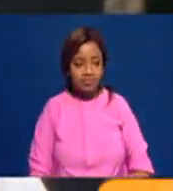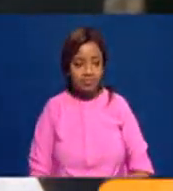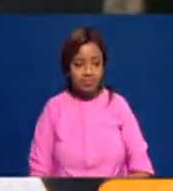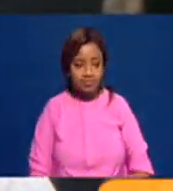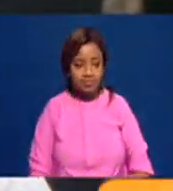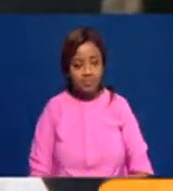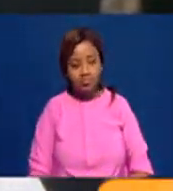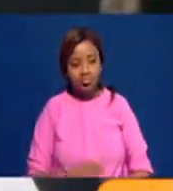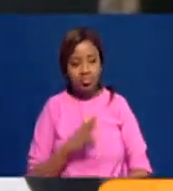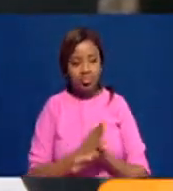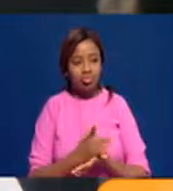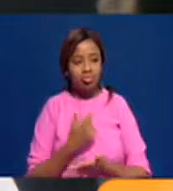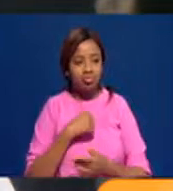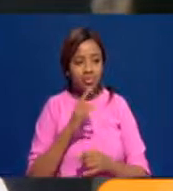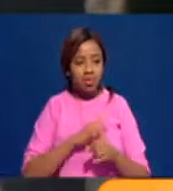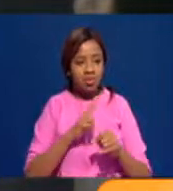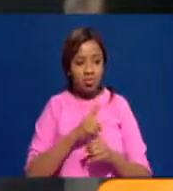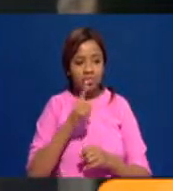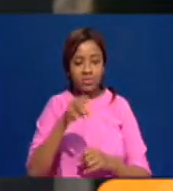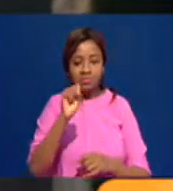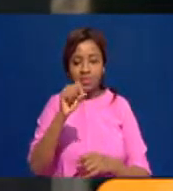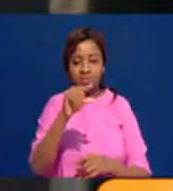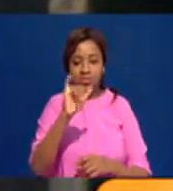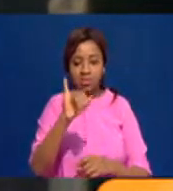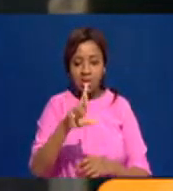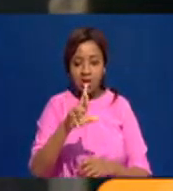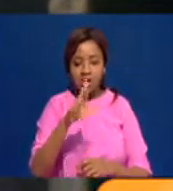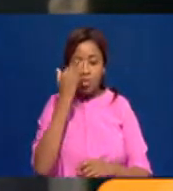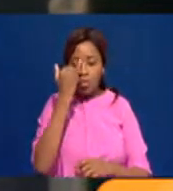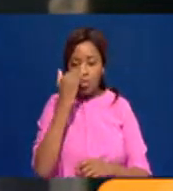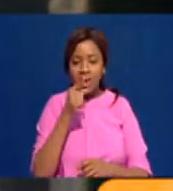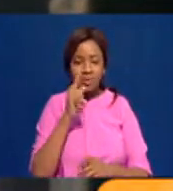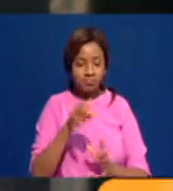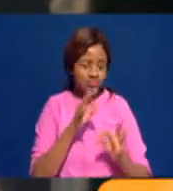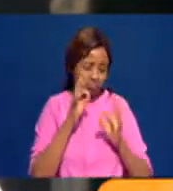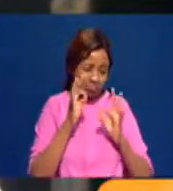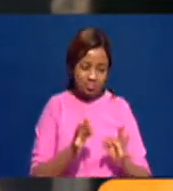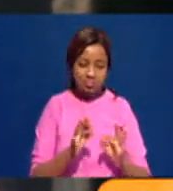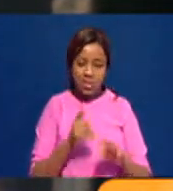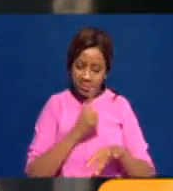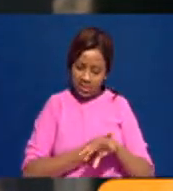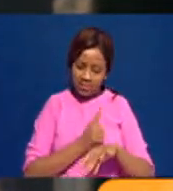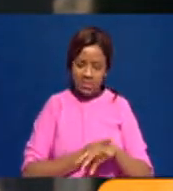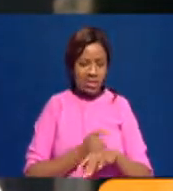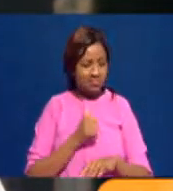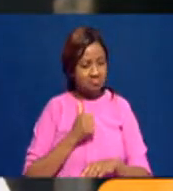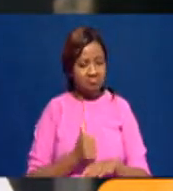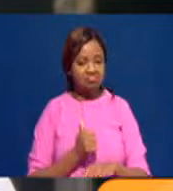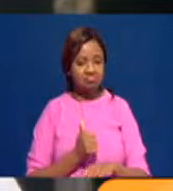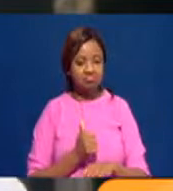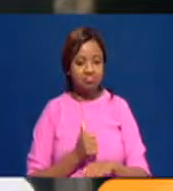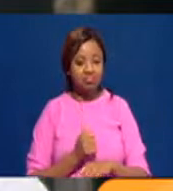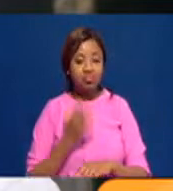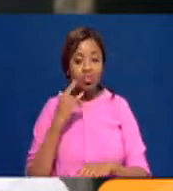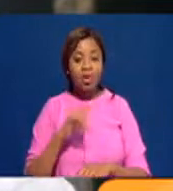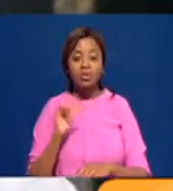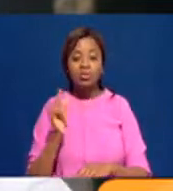Nimekuwa nikitumia SGR kwa sababu kitu ya kwanza ni reliable, ni convenient, and it's timely because